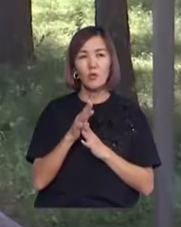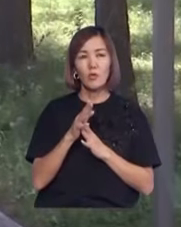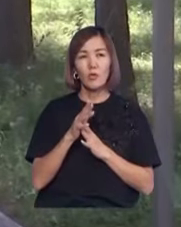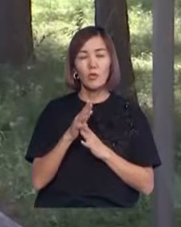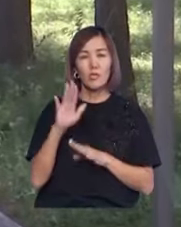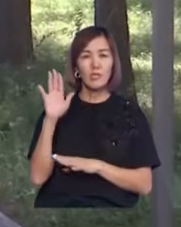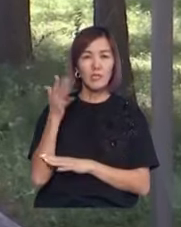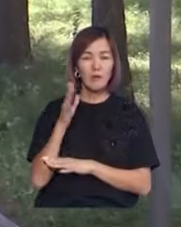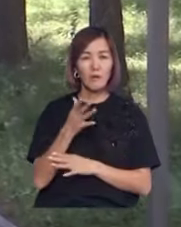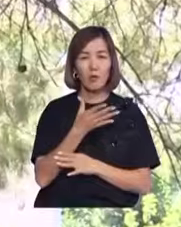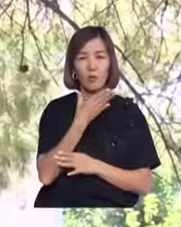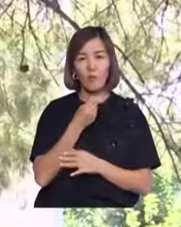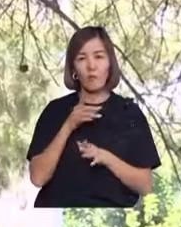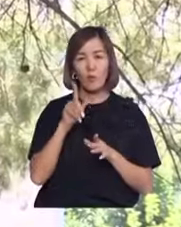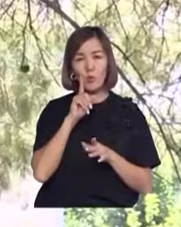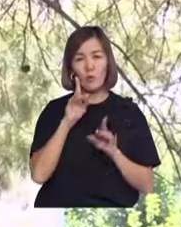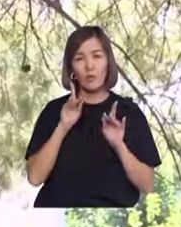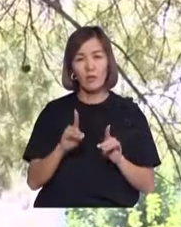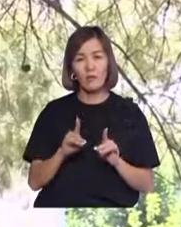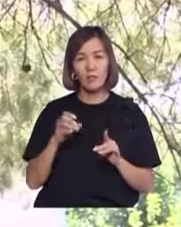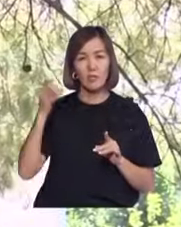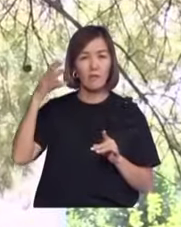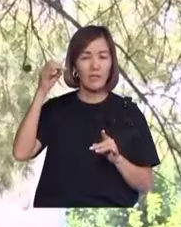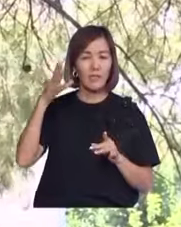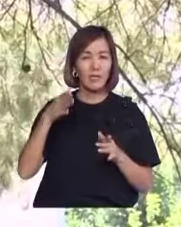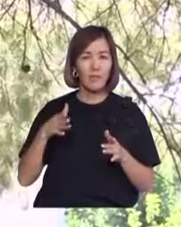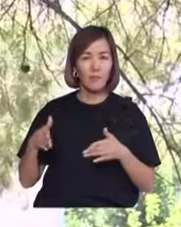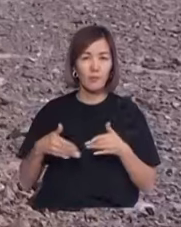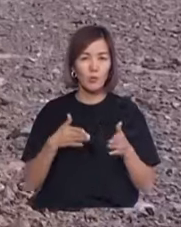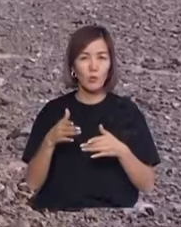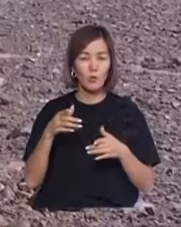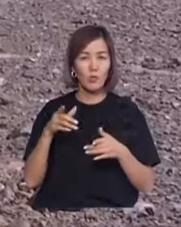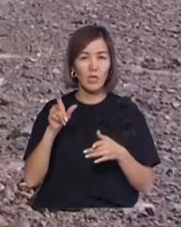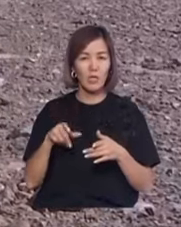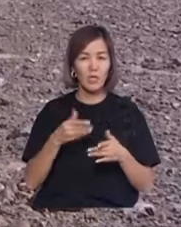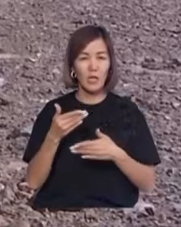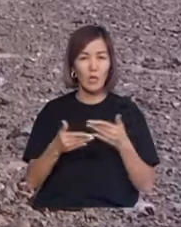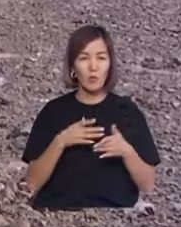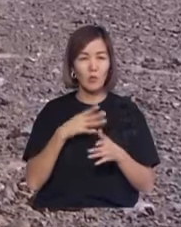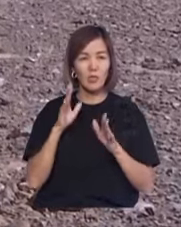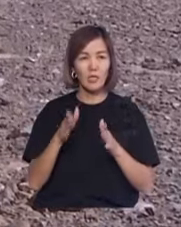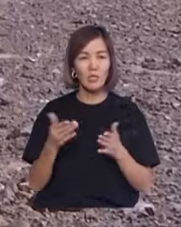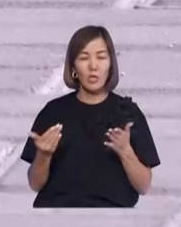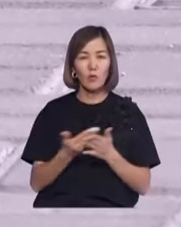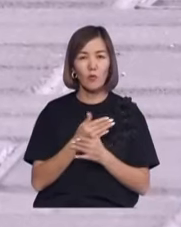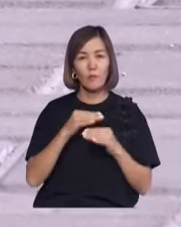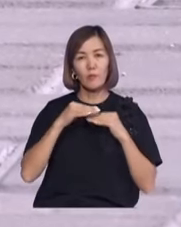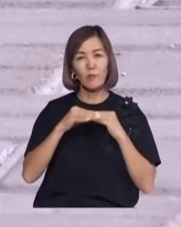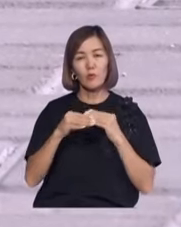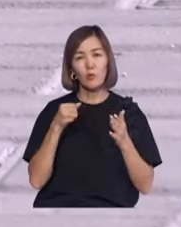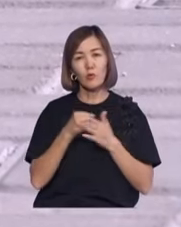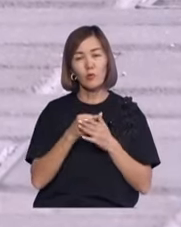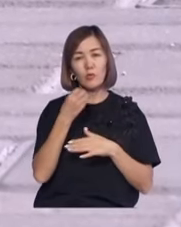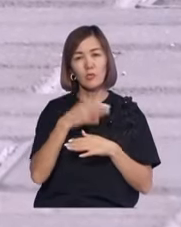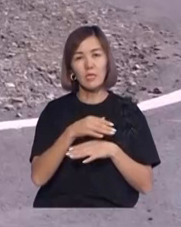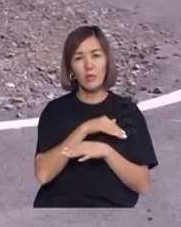установлены новые удобные лавочки, фонари и пешеходные дорожки. А уже в конце осени этого года новые тротуары будут выложены вдоль центральной улицы